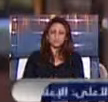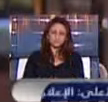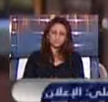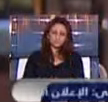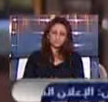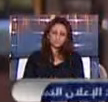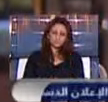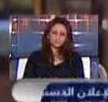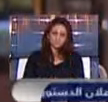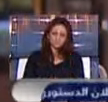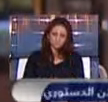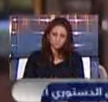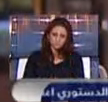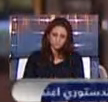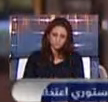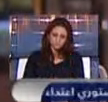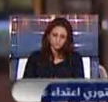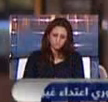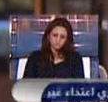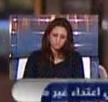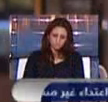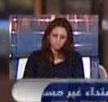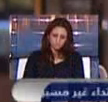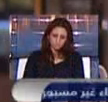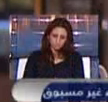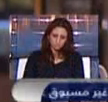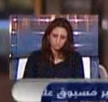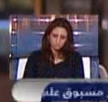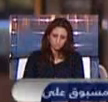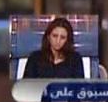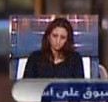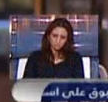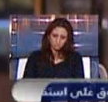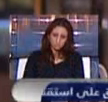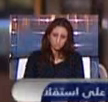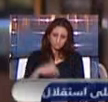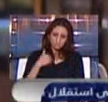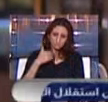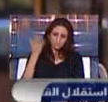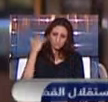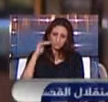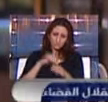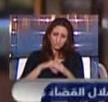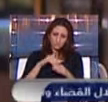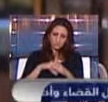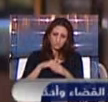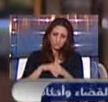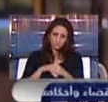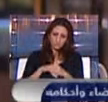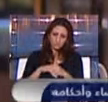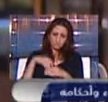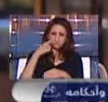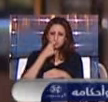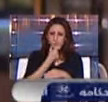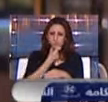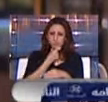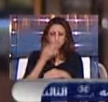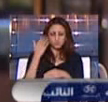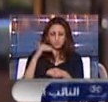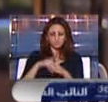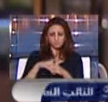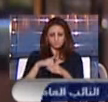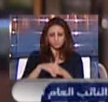والله يا أستاذ إحنا يعني إحنا متقبلين أي حاجة من ساعة ما انتخبنا السيد مرسي،